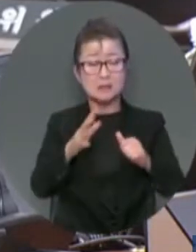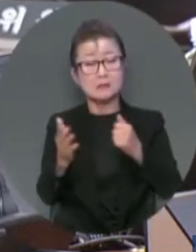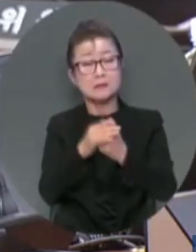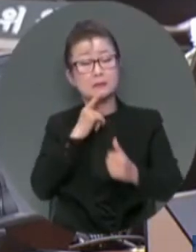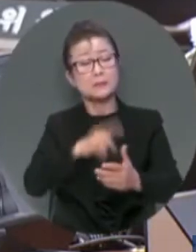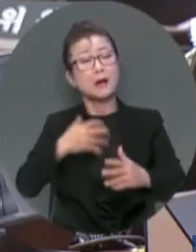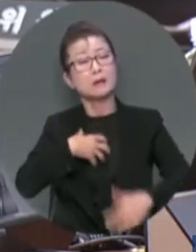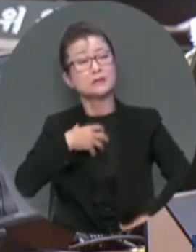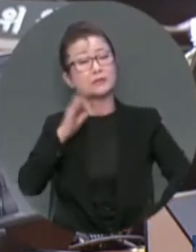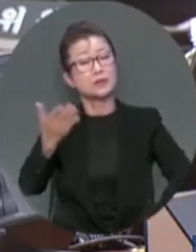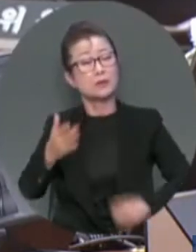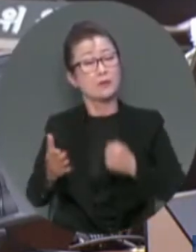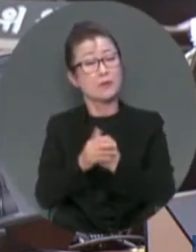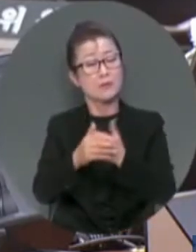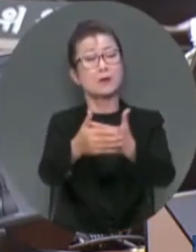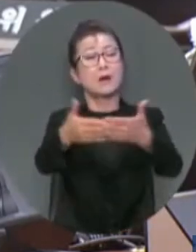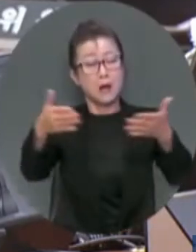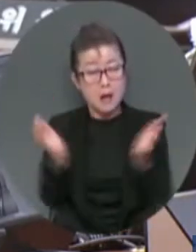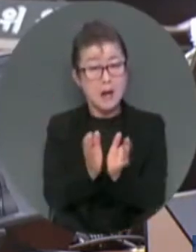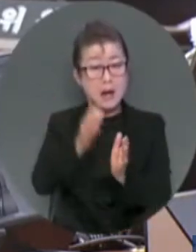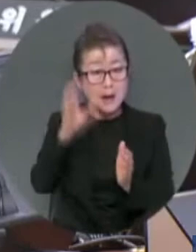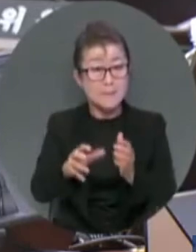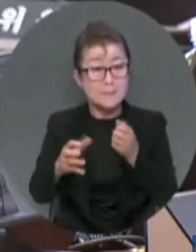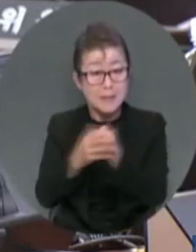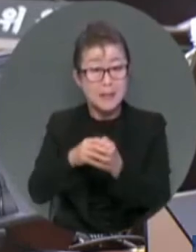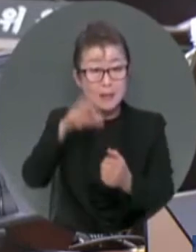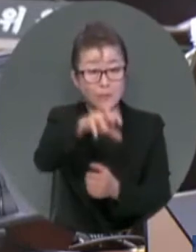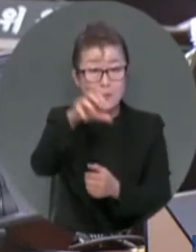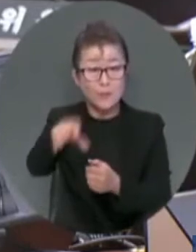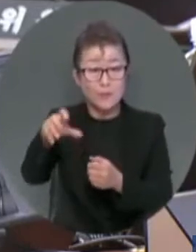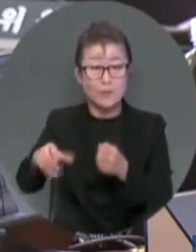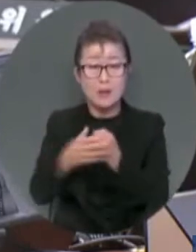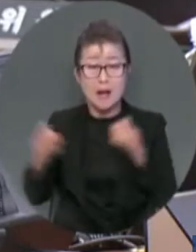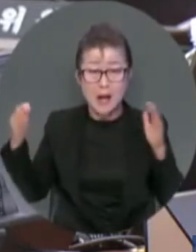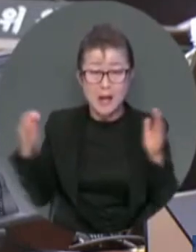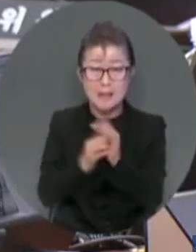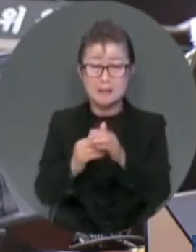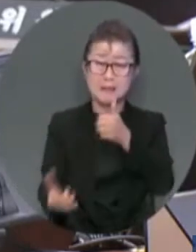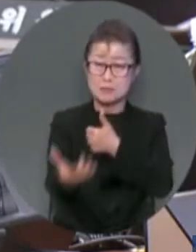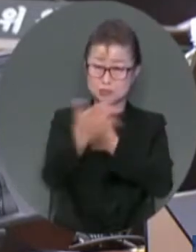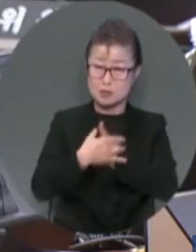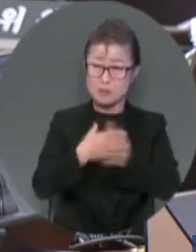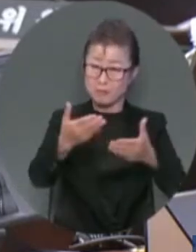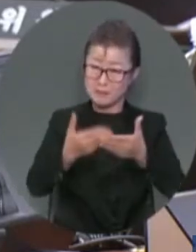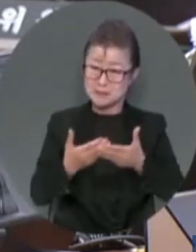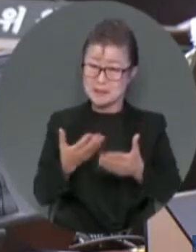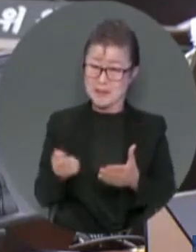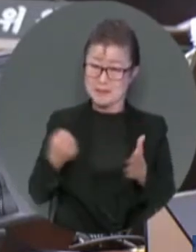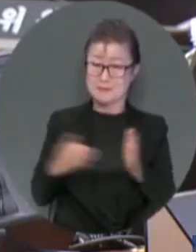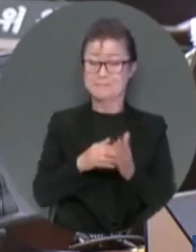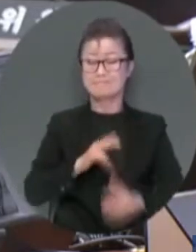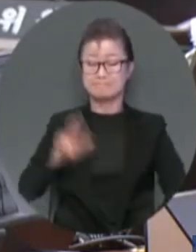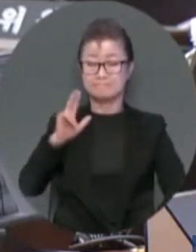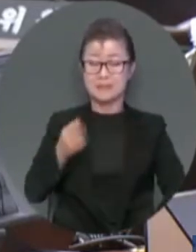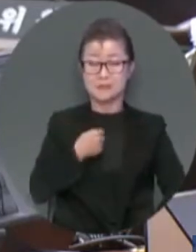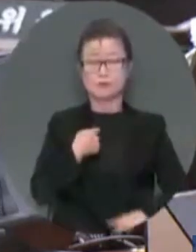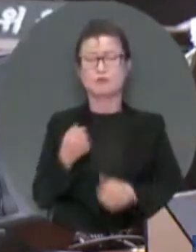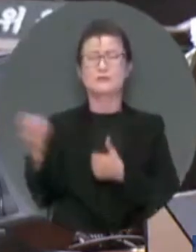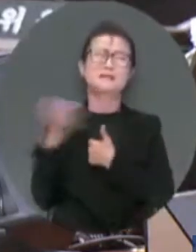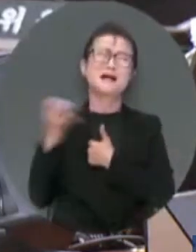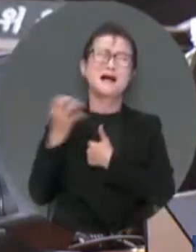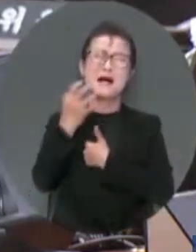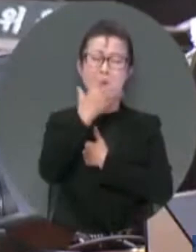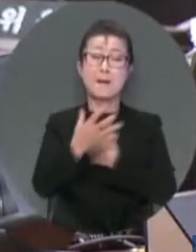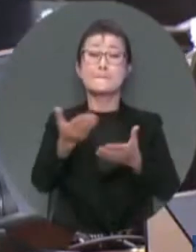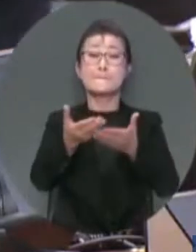박정원 대령은 집단항명 수혜로 구속까지 당할 위기를 극복하면서도 그 탄압을 받으면서도